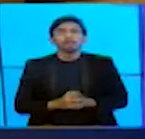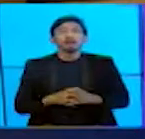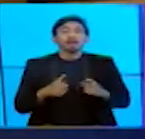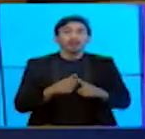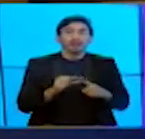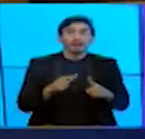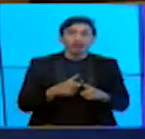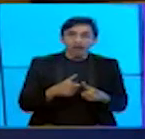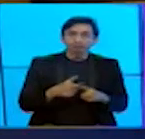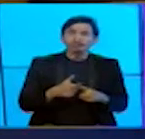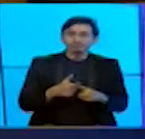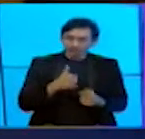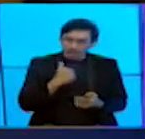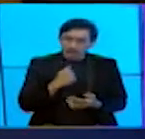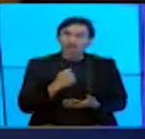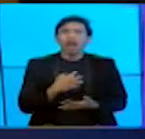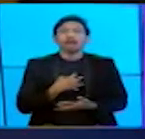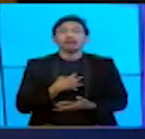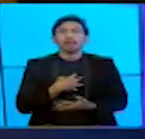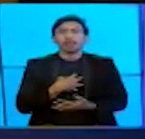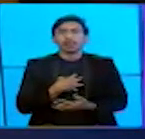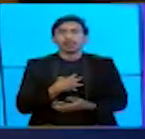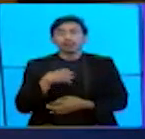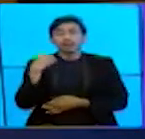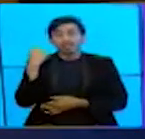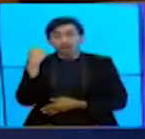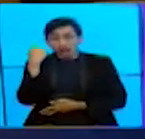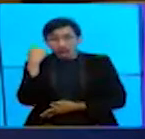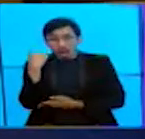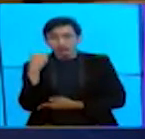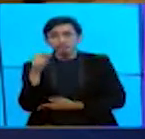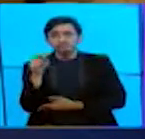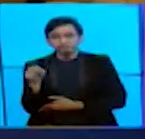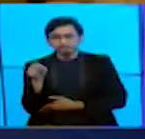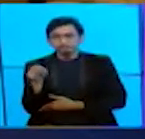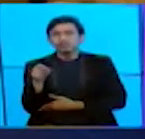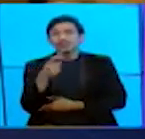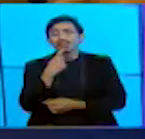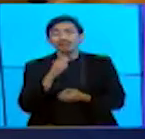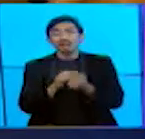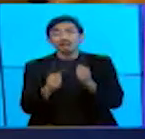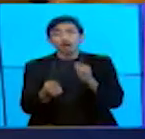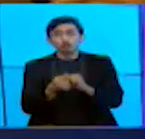berkeyakinan bahwa tersangka dalam perkara ini sebanyak 3 orang.